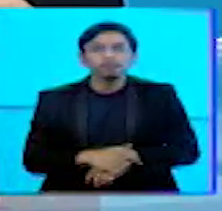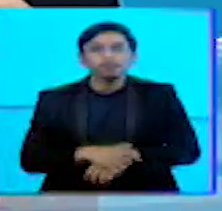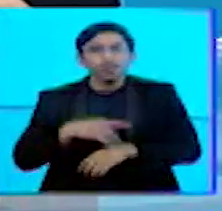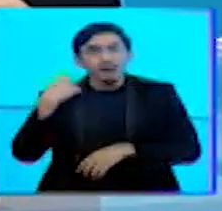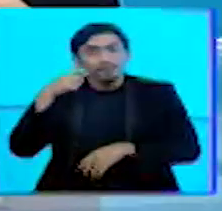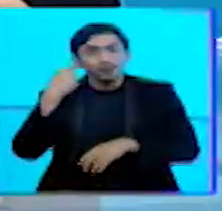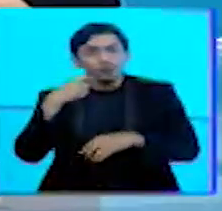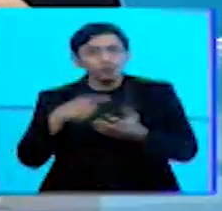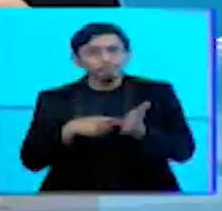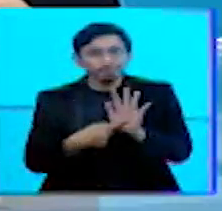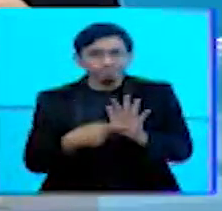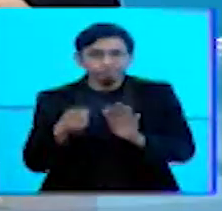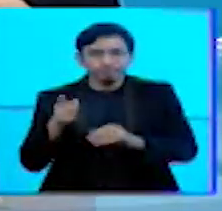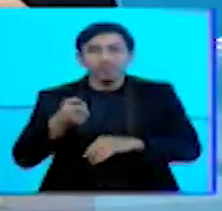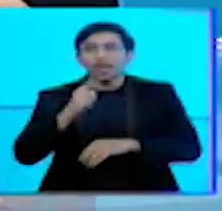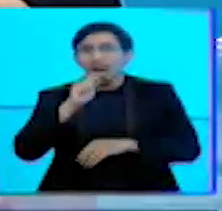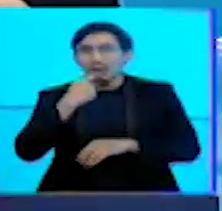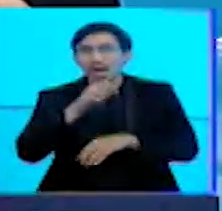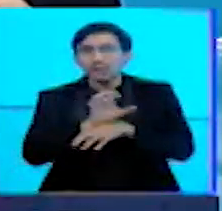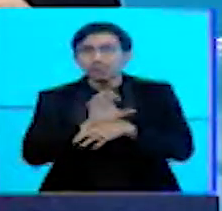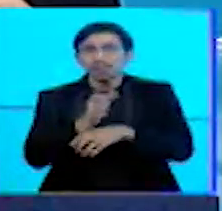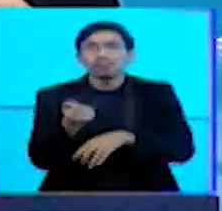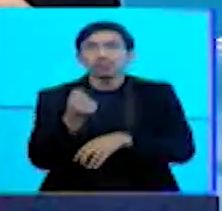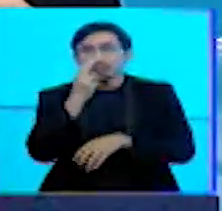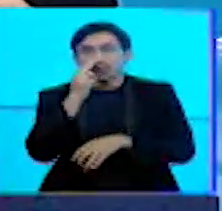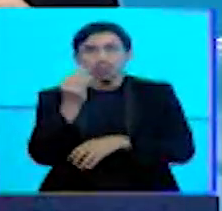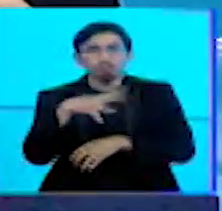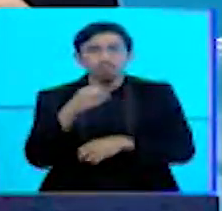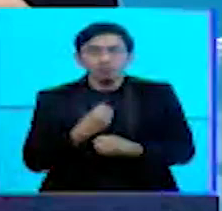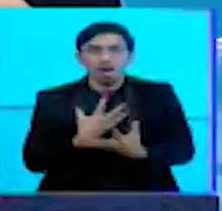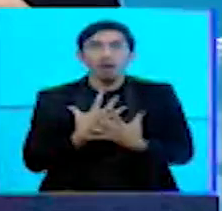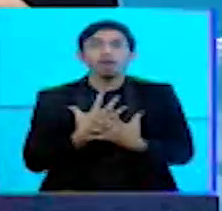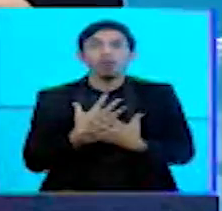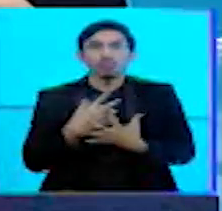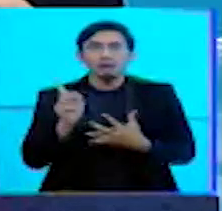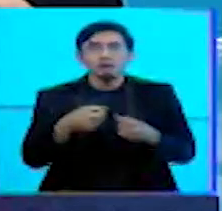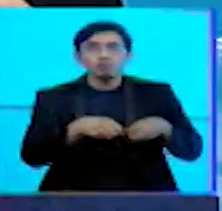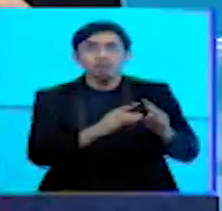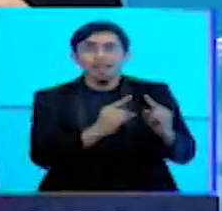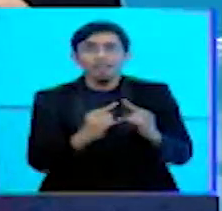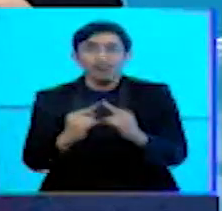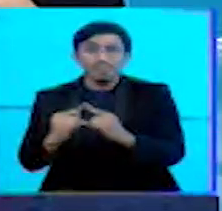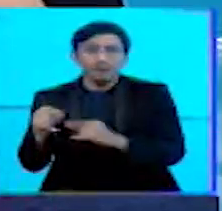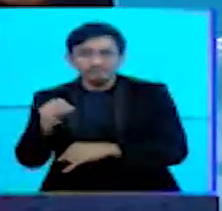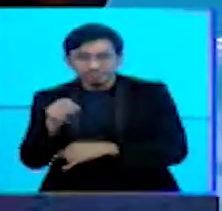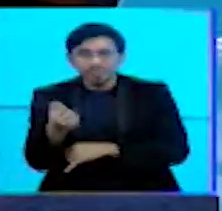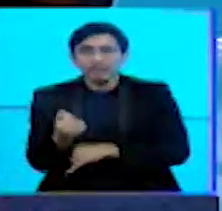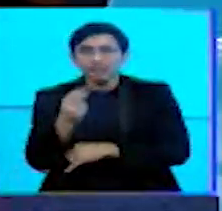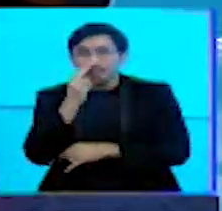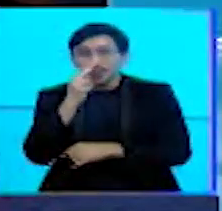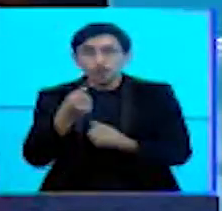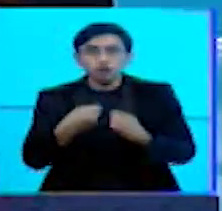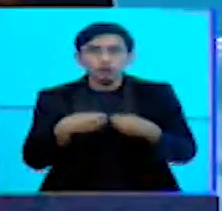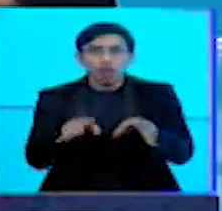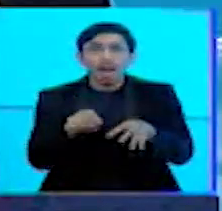Pemirsa, rekaman video penjualan daging anjing di Pasar Senen, Jakarta Pusat menggegerkan warganet. Sejumlah lapak di Pasar Senen diduga